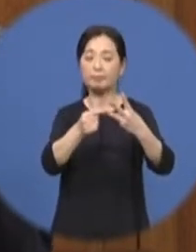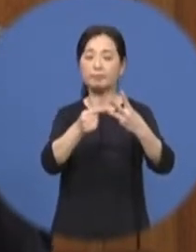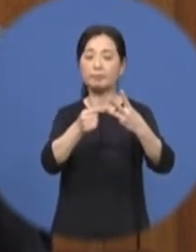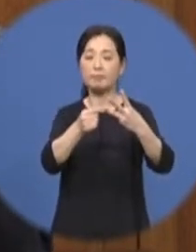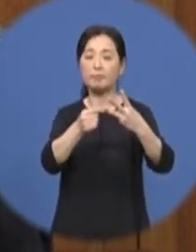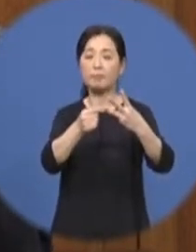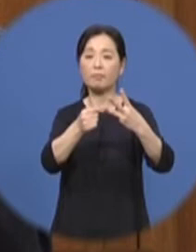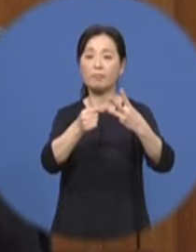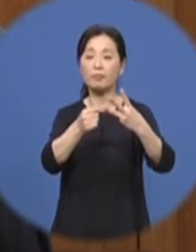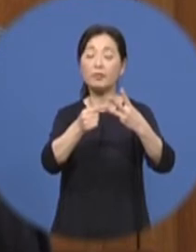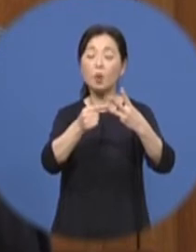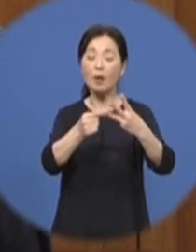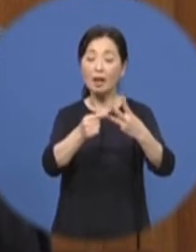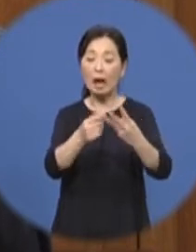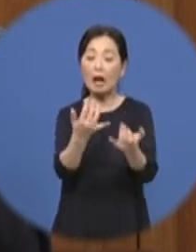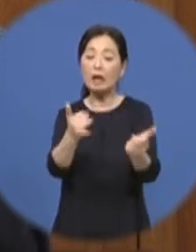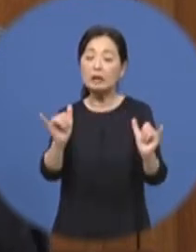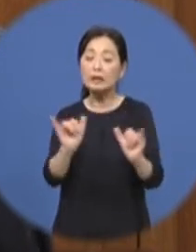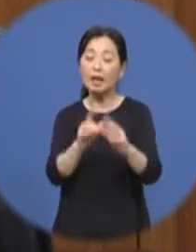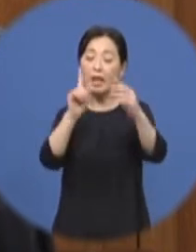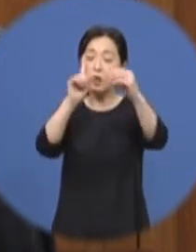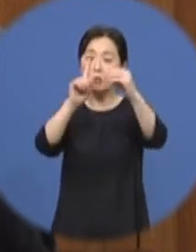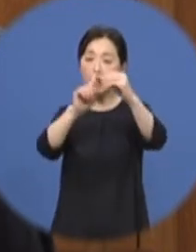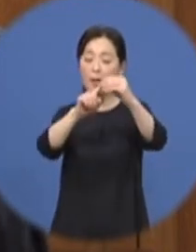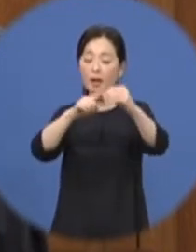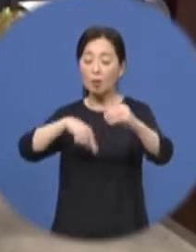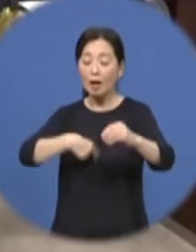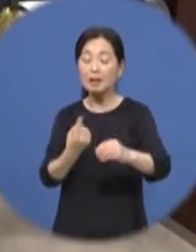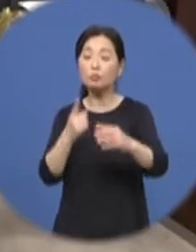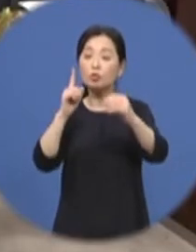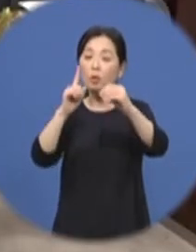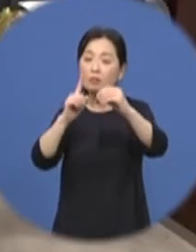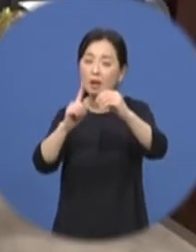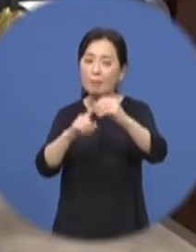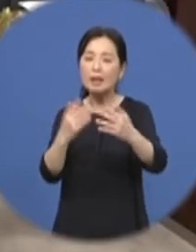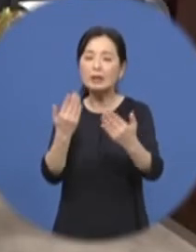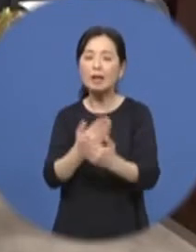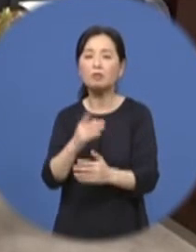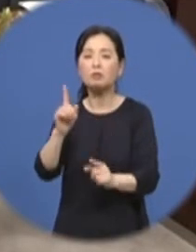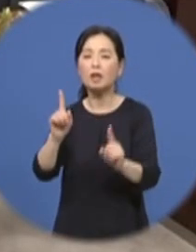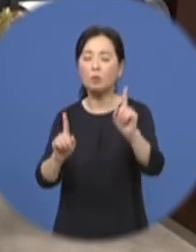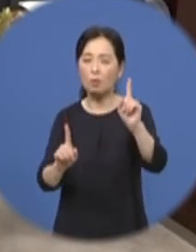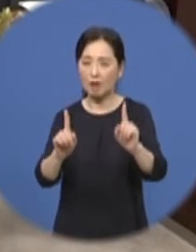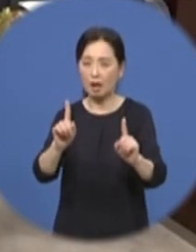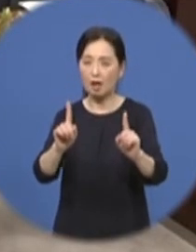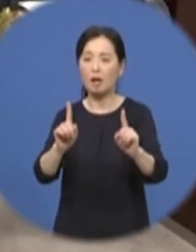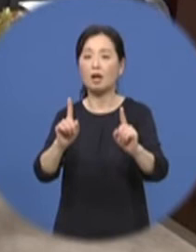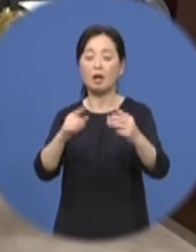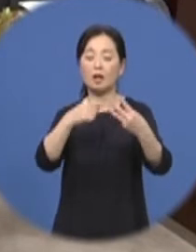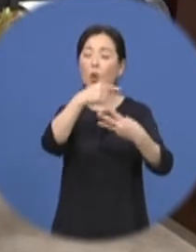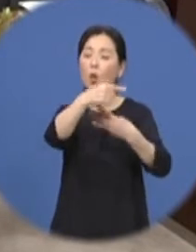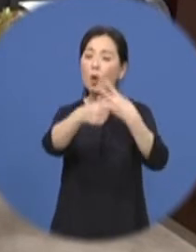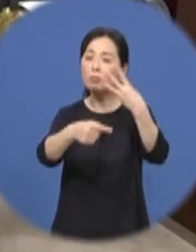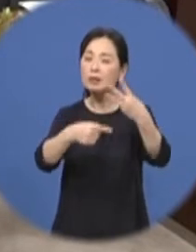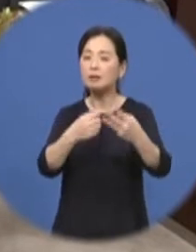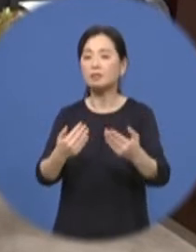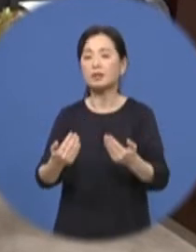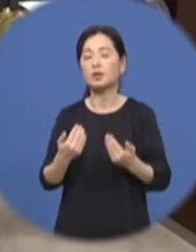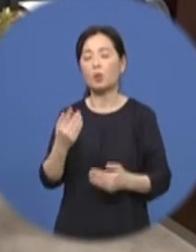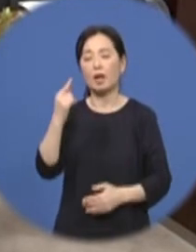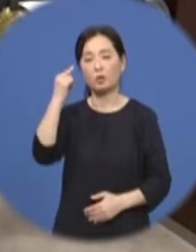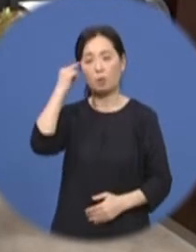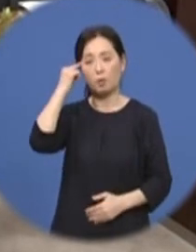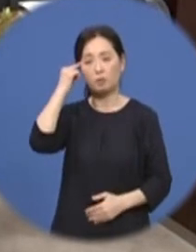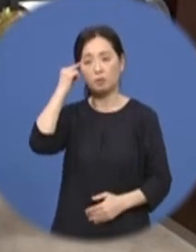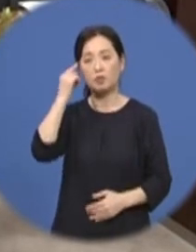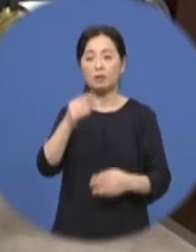最後はそれが社会のため自分のためにもなるというね、この3つ要素が必要だと思う。で